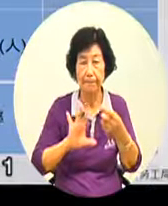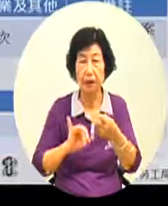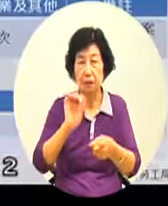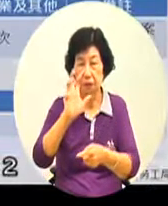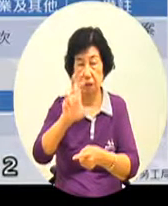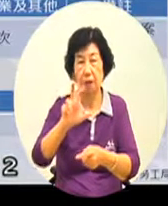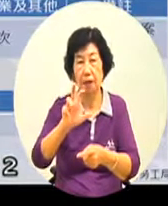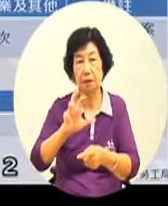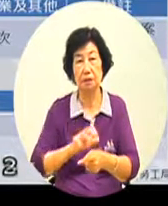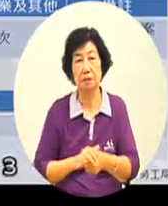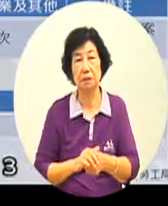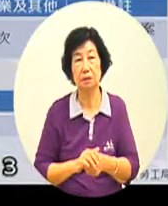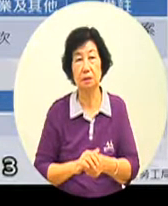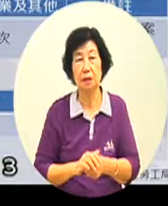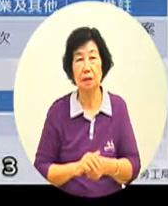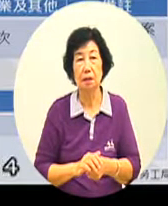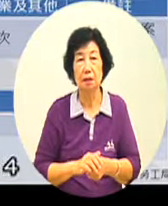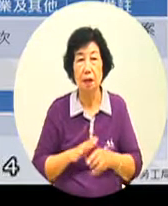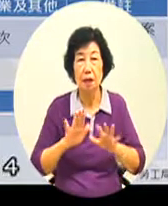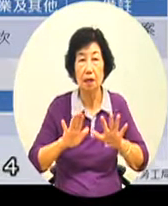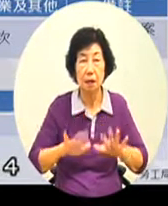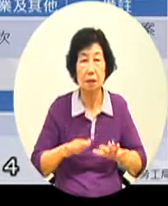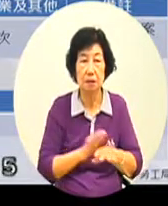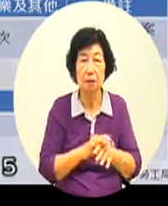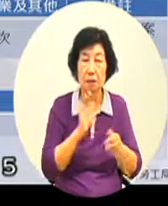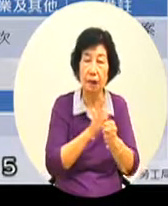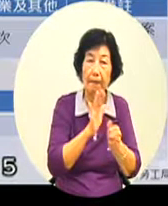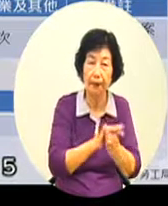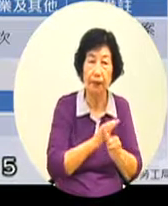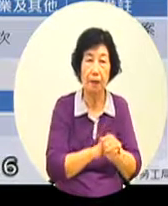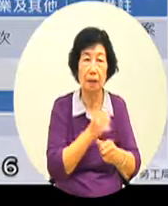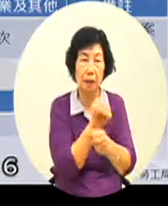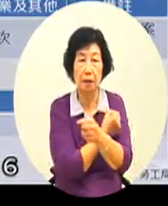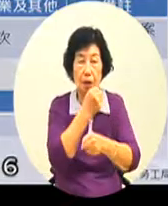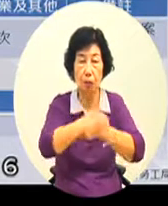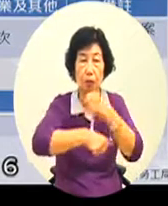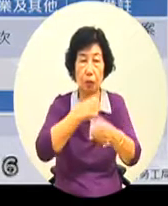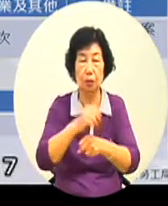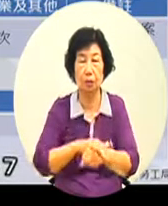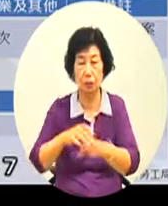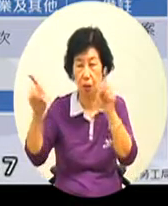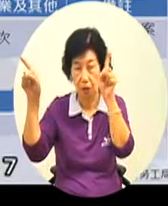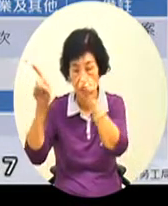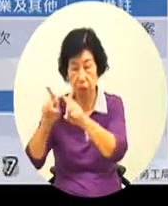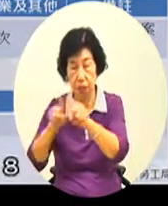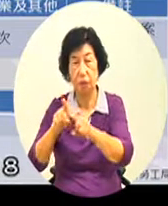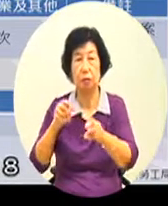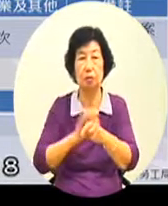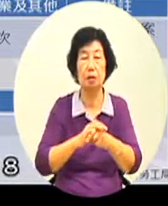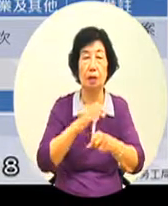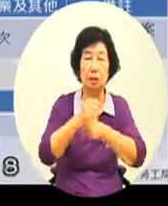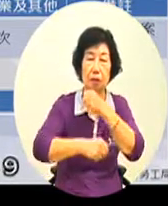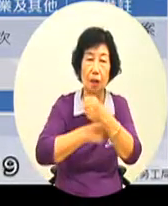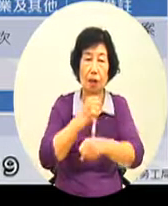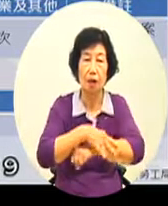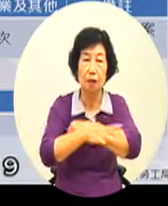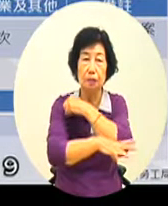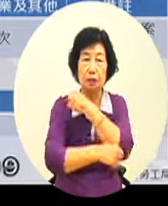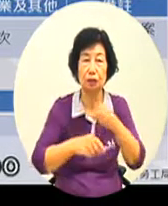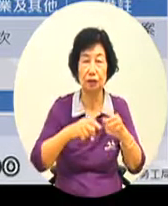那在于捍卫劳动权益的部分呢，今年上半年我们依照劳基法裁处罚款案件呢